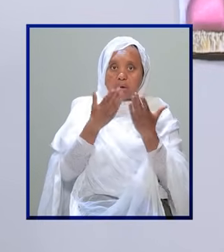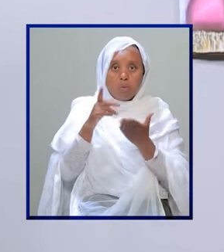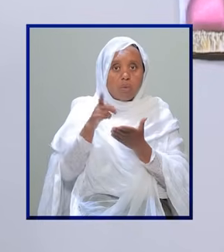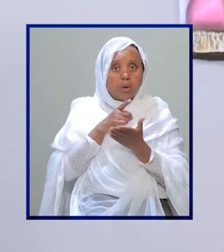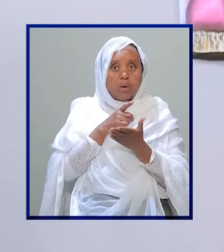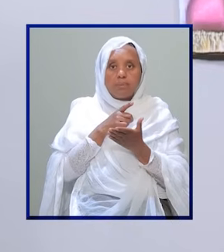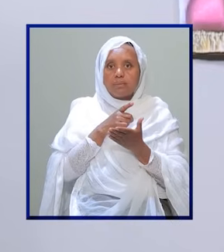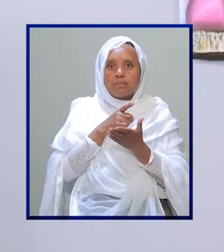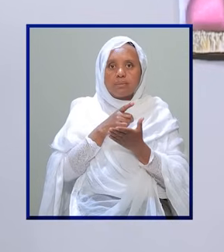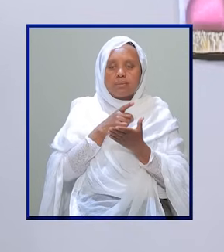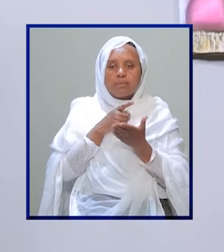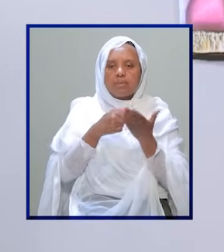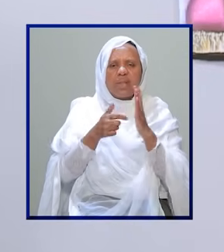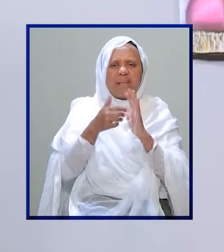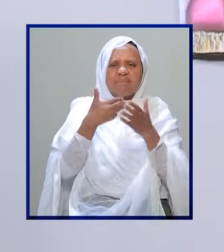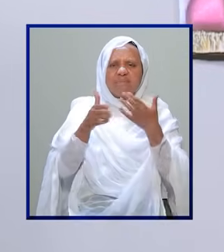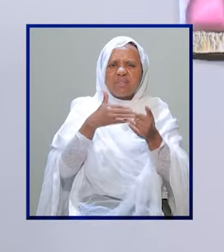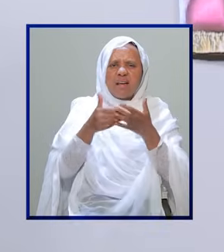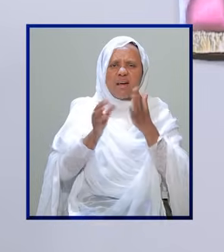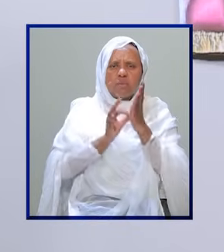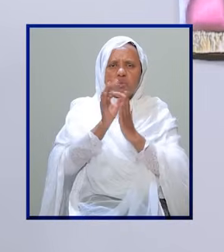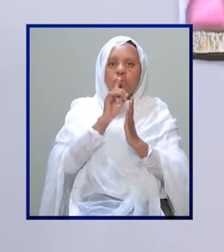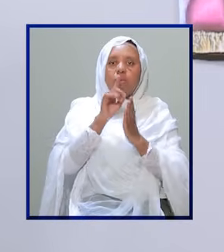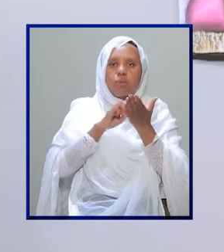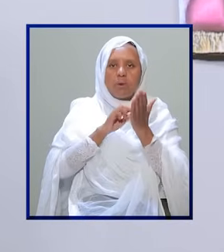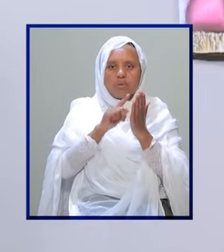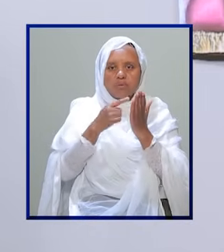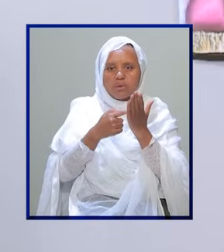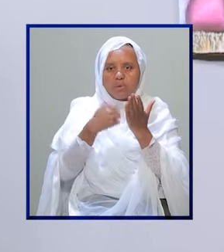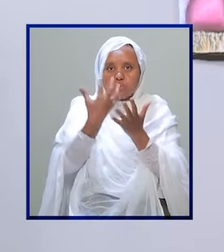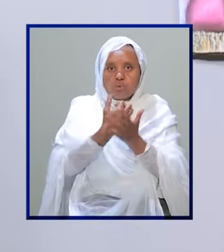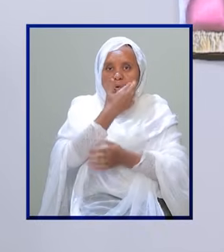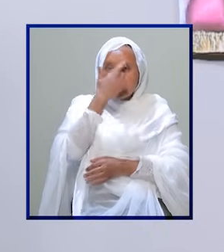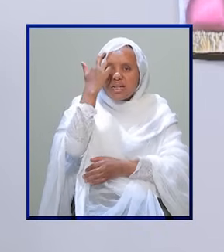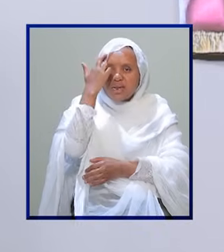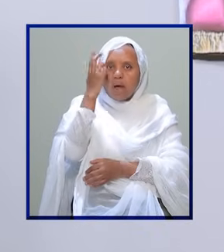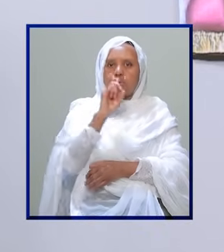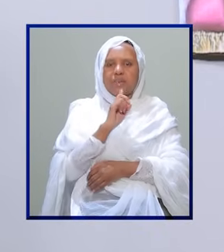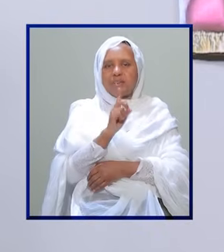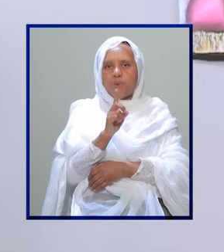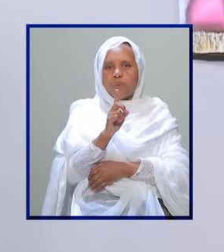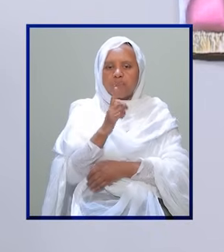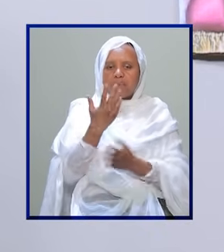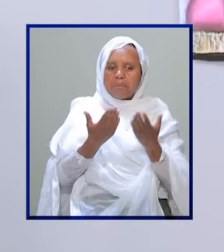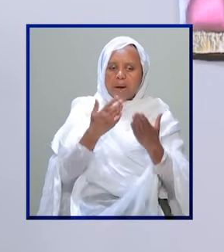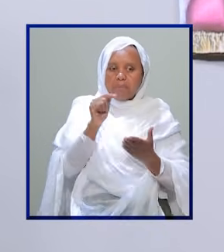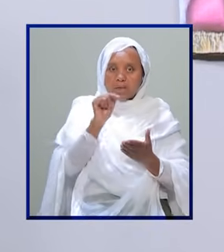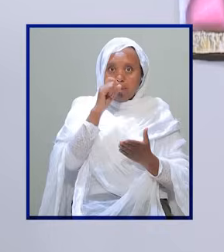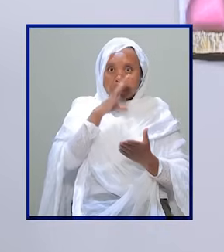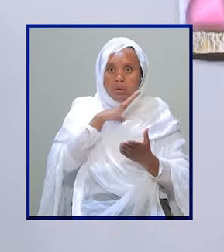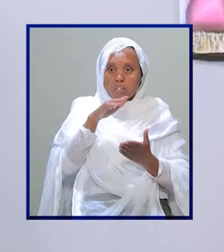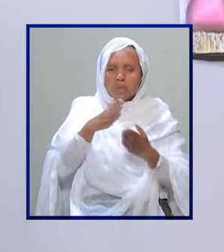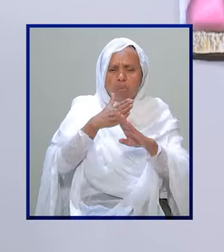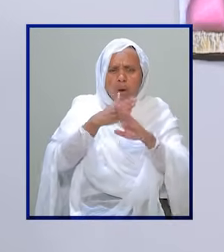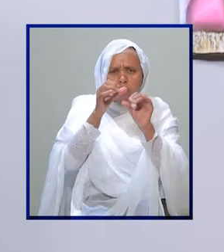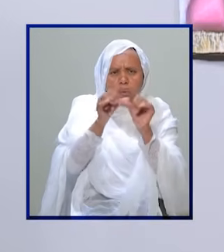ከሆነ እንደ ተራ ነገር እየተቆጠረ ነው ማለት ነው። ስለዚህ የምንወስድበት ምክንያቱ ምንድን ነው? ምናልባት ያ ሰው ከዛ